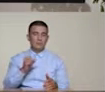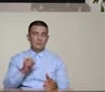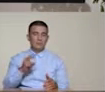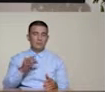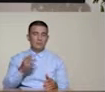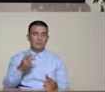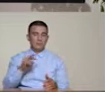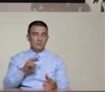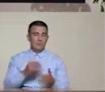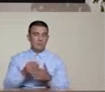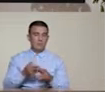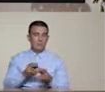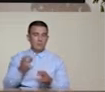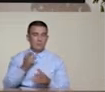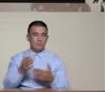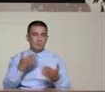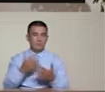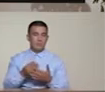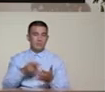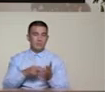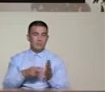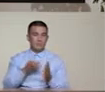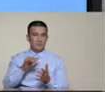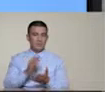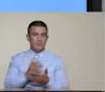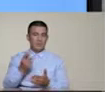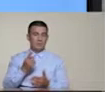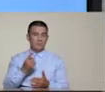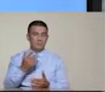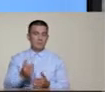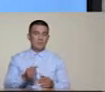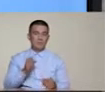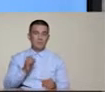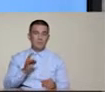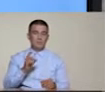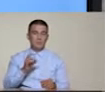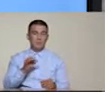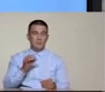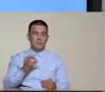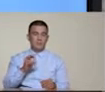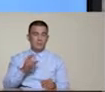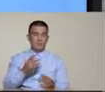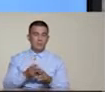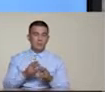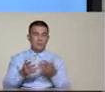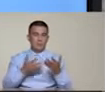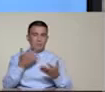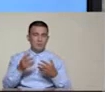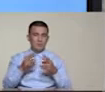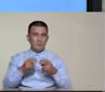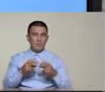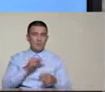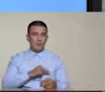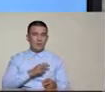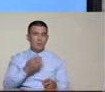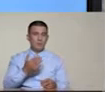Ushbu mavzumizda quyidagi reja asosida ko'rib chiqsak. Birinchi, arxeologlar qanday ishlaydilar? İkinci, su